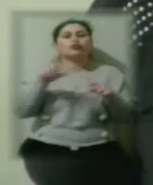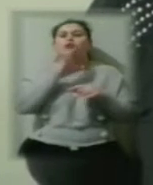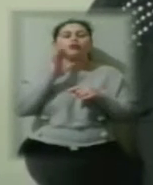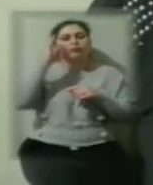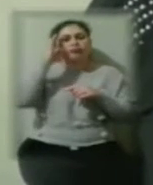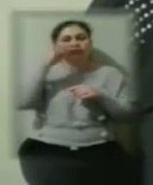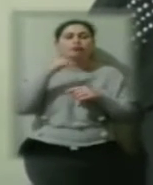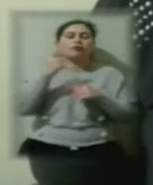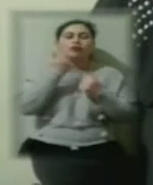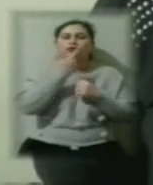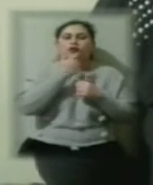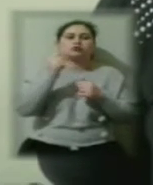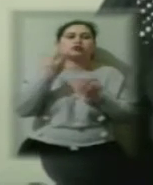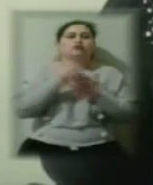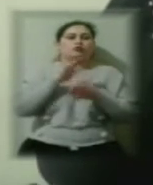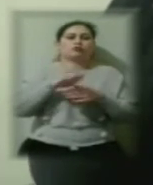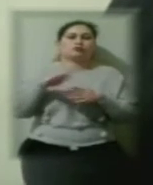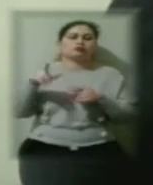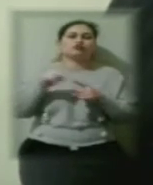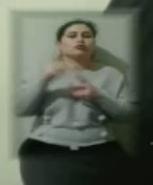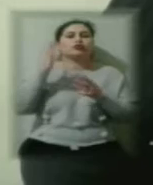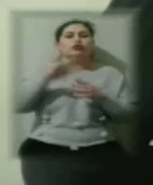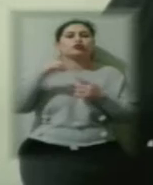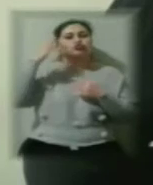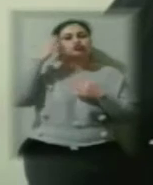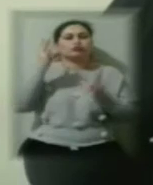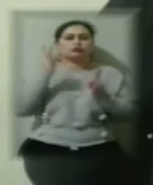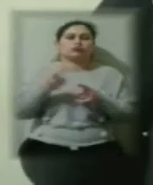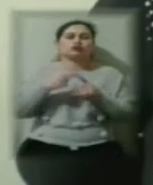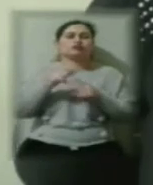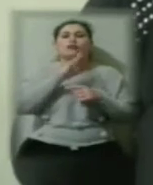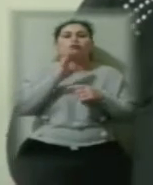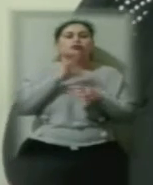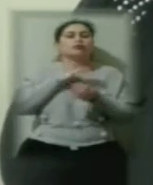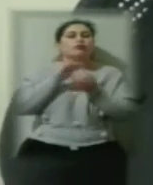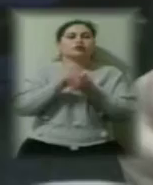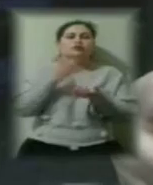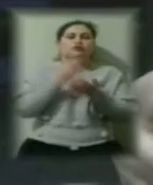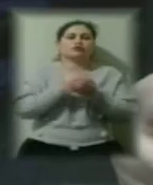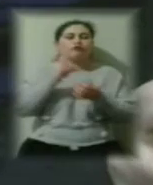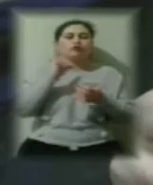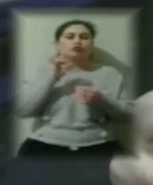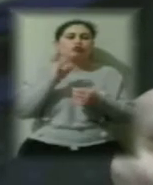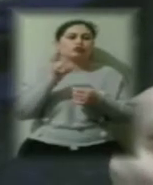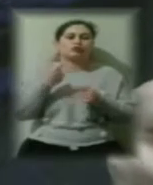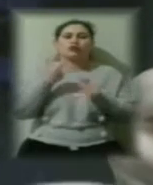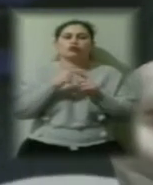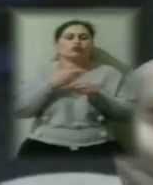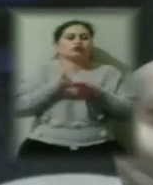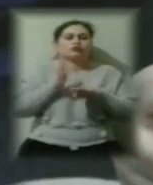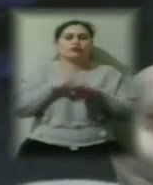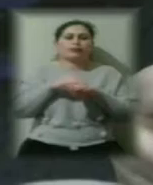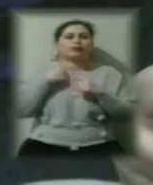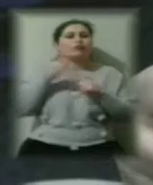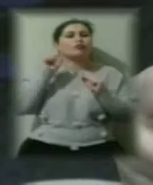щоб ще чиїсь діти пострадали, щоб бабушки хоронили своїх внуків. Це дуже тяжко. Я ще могла би піти